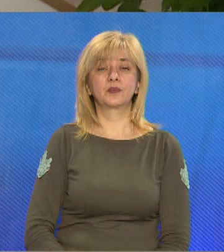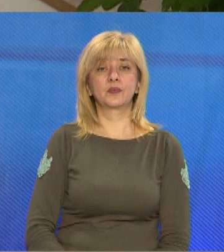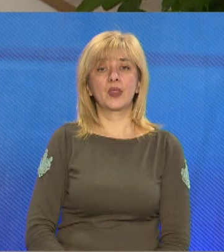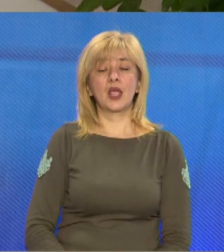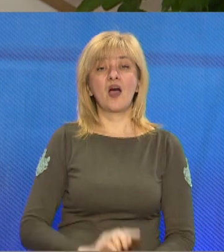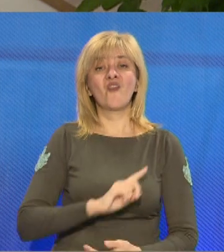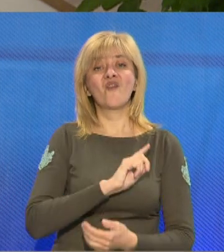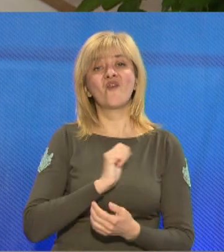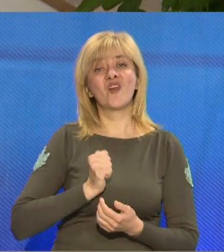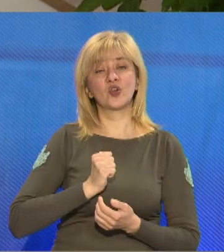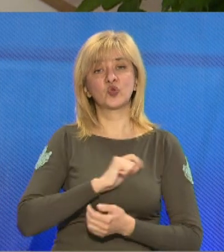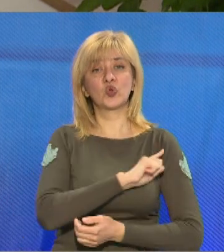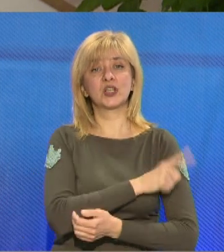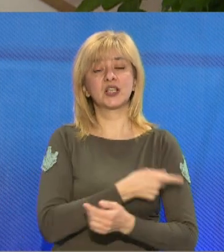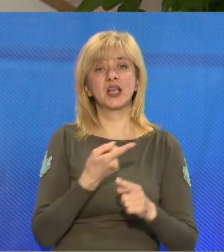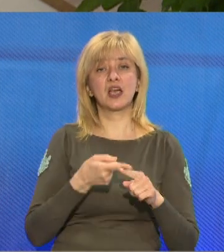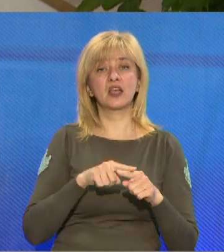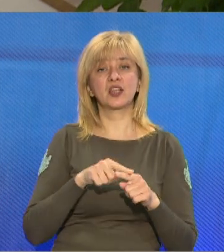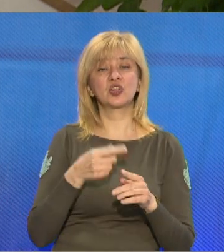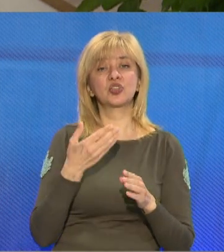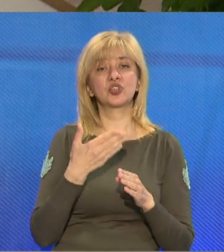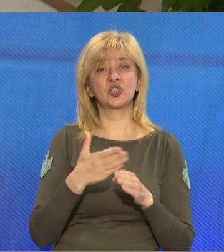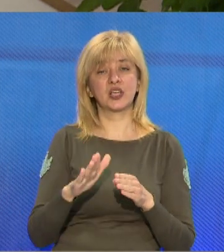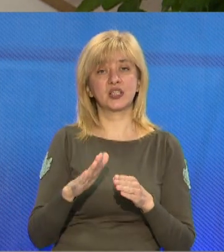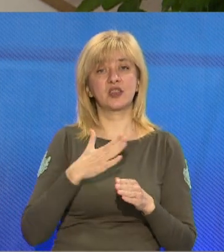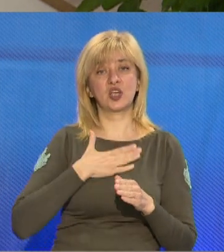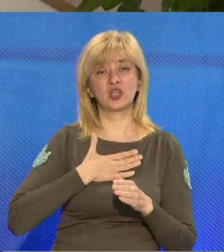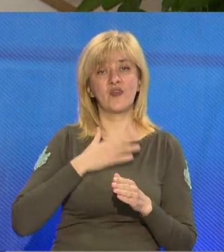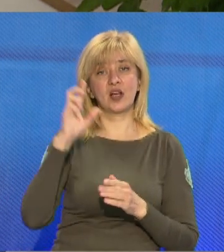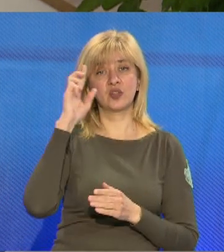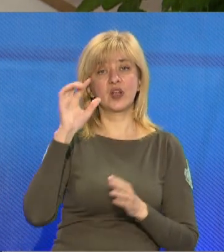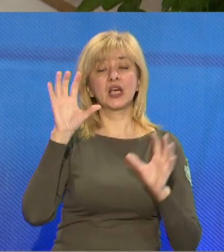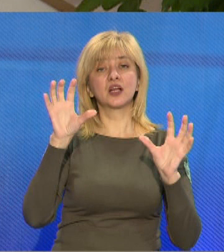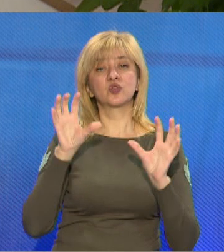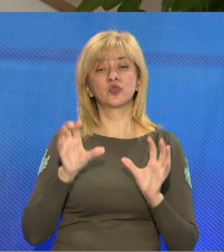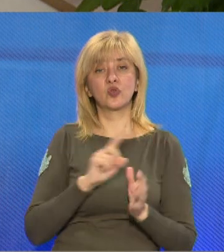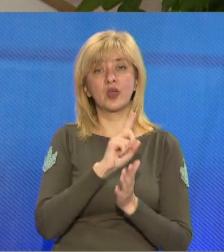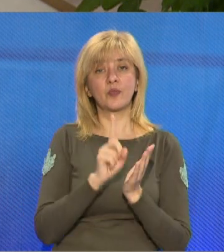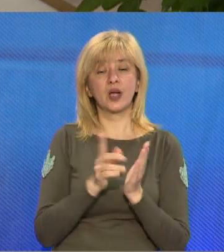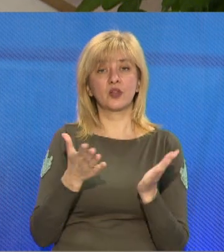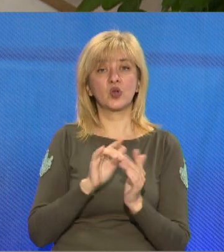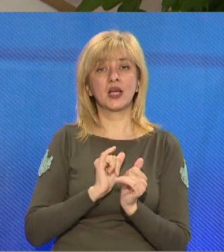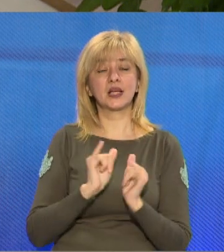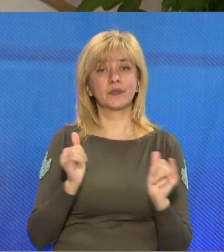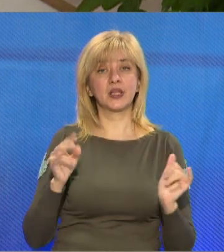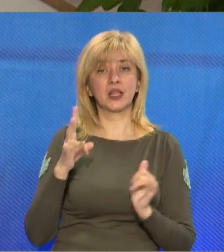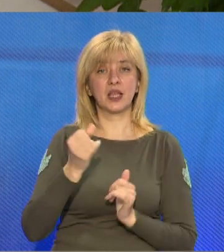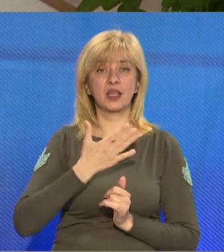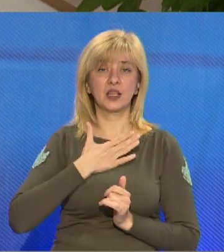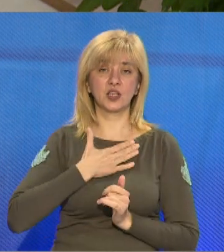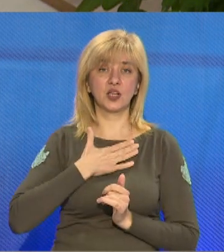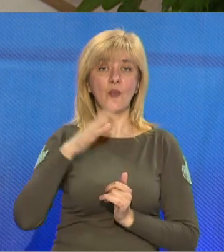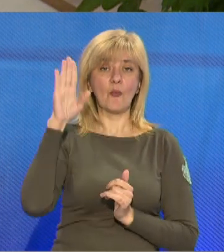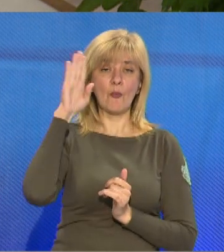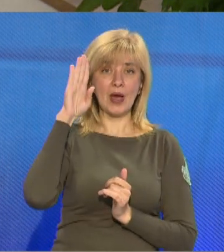Вооруженные сили – це неотъемлемая часть нашого государства. И конституционная обязанность, которая распространяется на наших